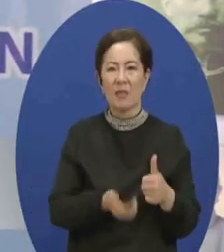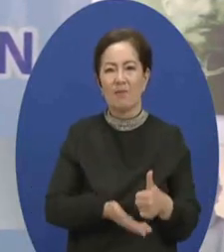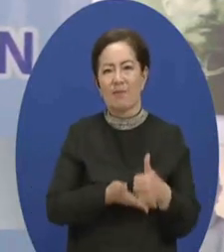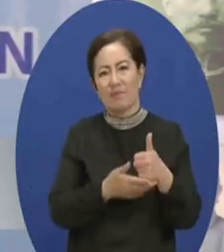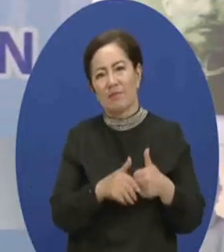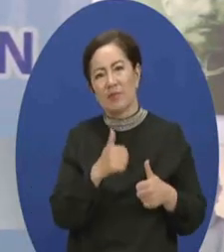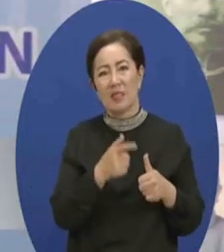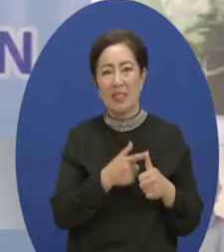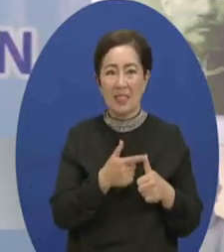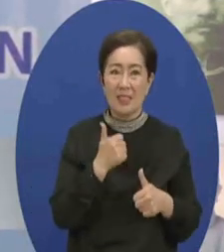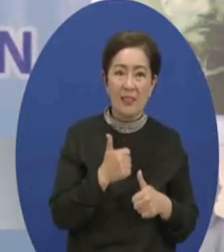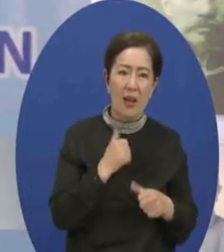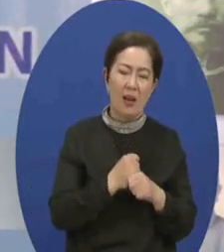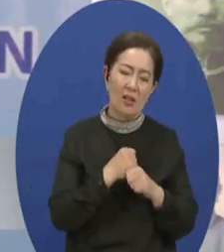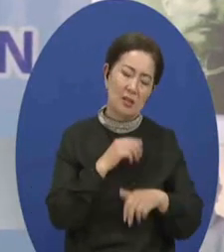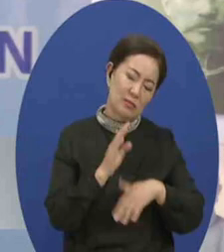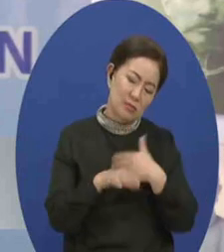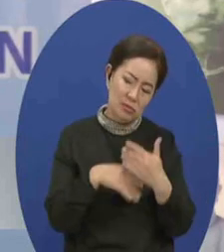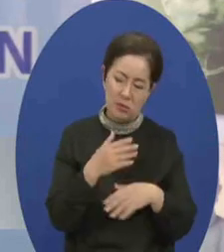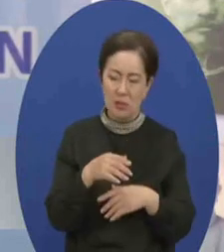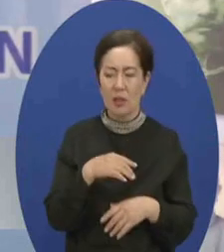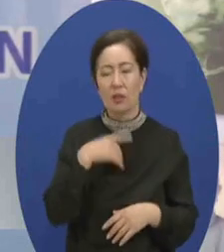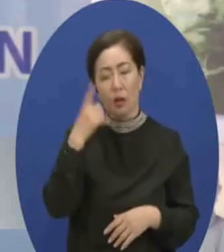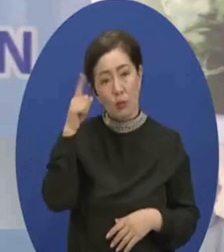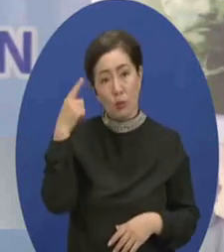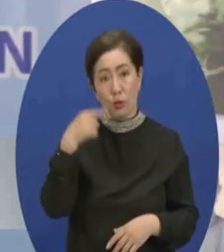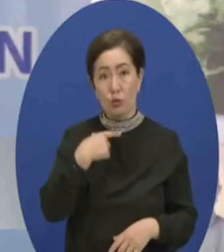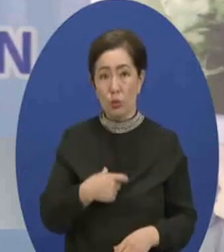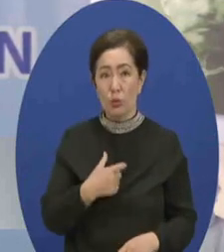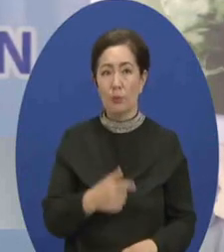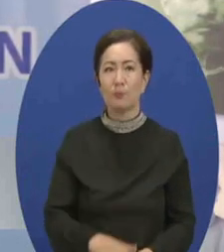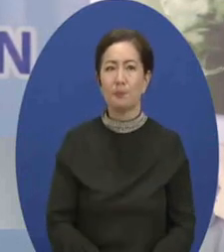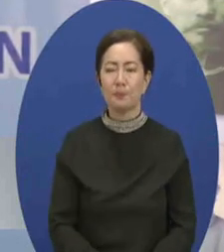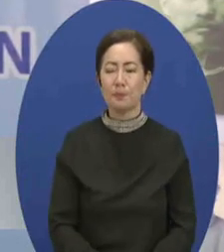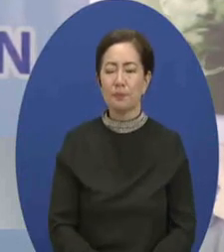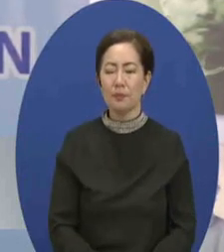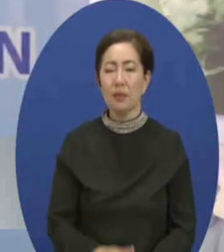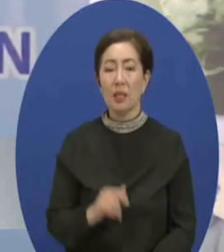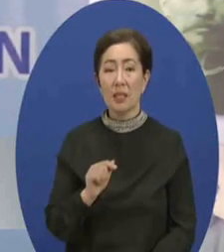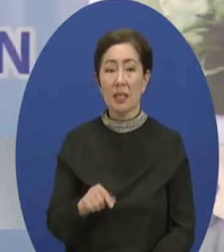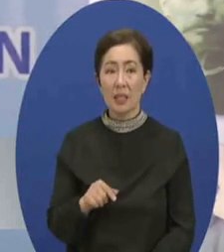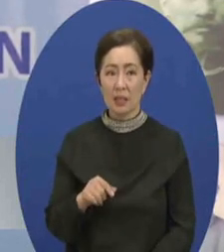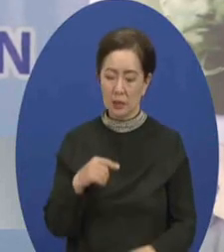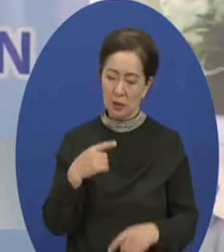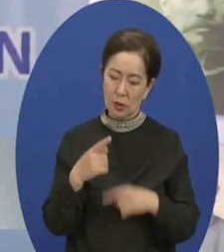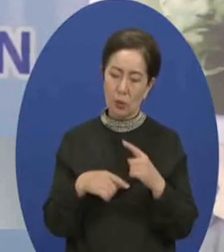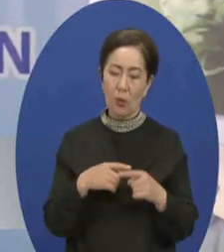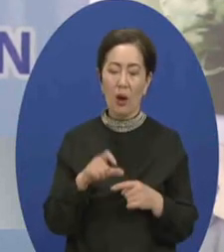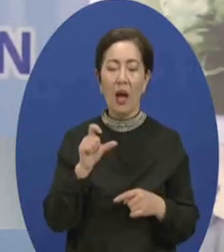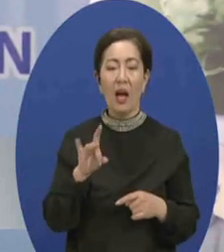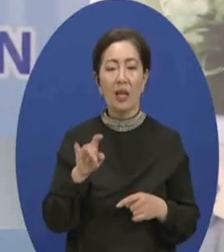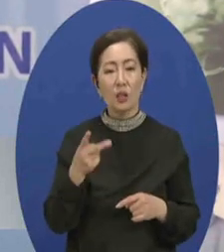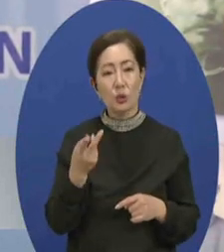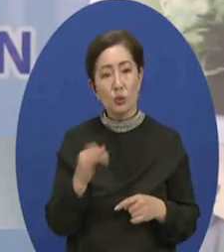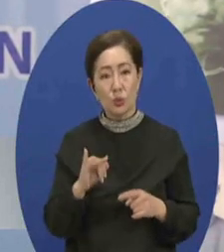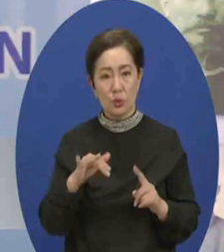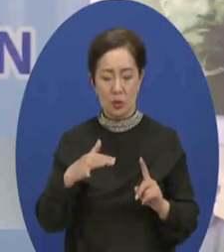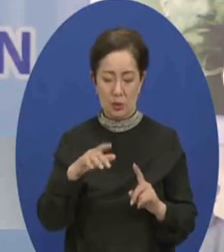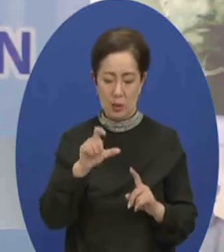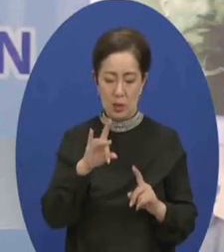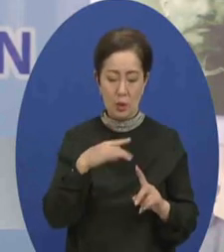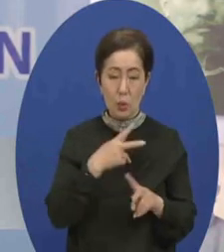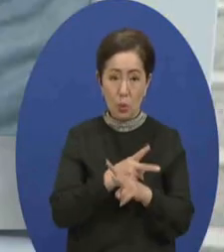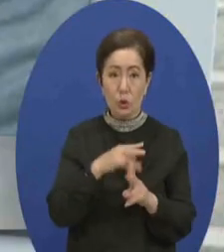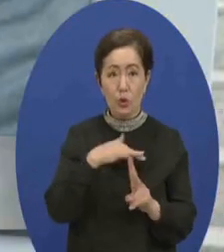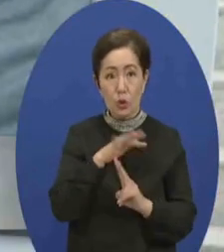нэр хүндтэй одоо ийм ажилласаа гэж боддог хүн л дээ. Тэгээ одоо бас энэ талаар их зүүн өөрчлөлтүүдийг хийхээр болсон